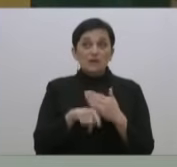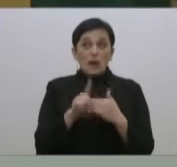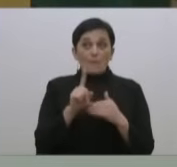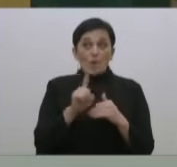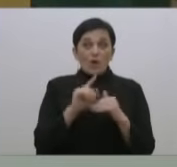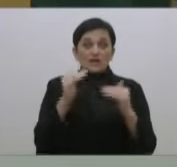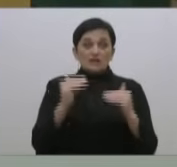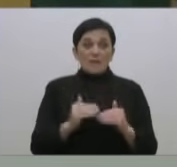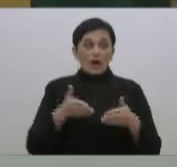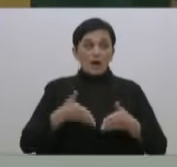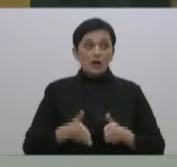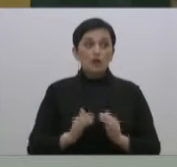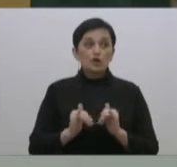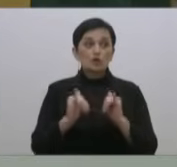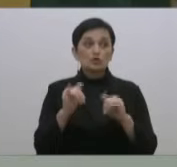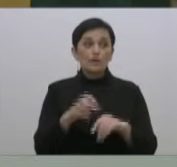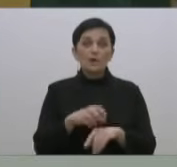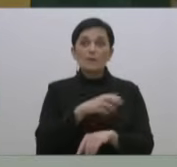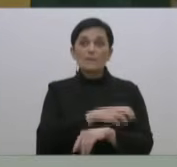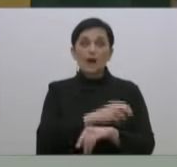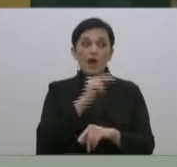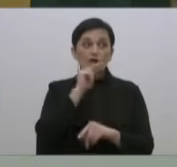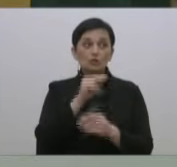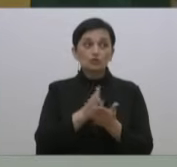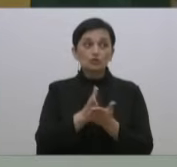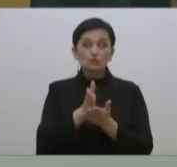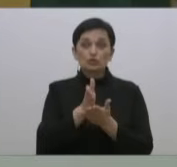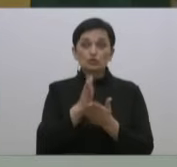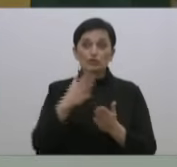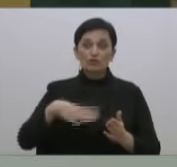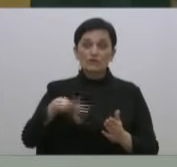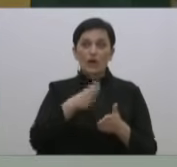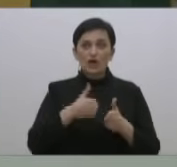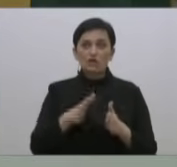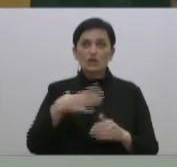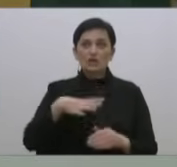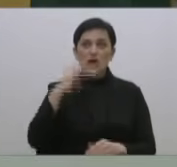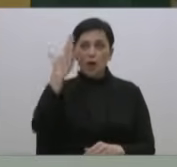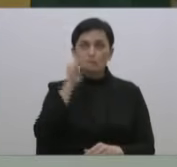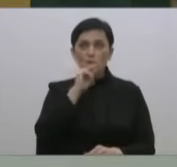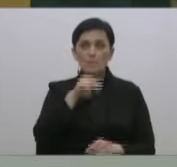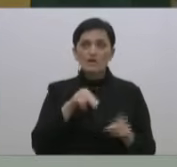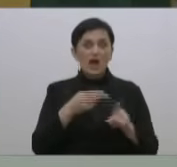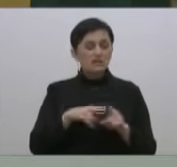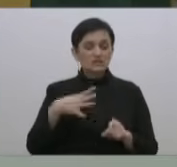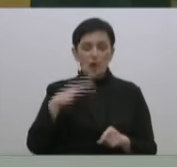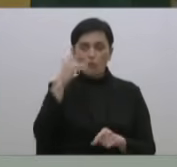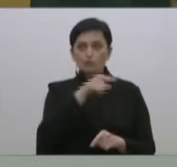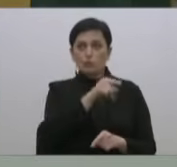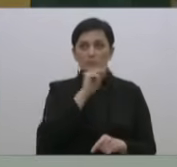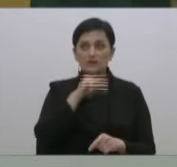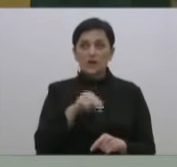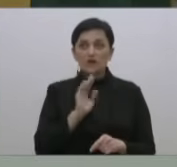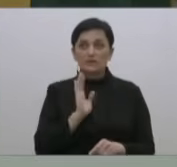Ასევე დაბალი შობადობა. Რაღაცა პარტიული დანაშაული გახდა, თვითონ დაბალი როა ქვეყანაში შობადობა, ეს არის ქართული ოცნების ბრალი. Ეს არ არის ქართული ოცნების